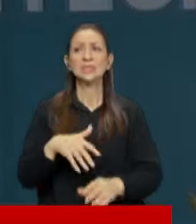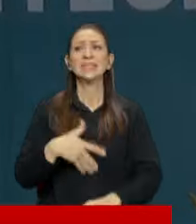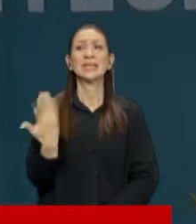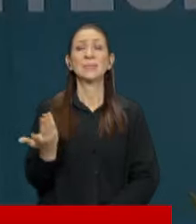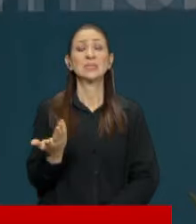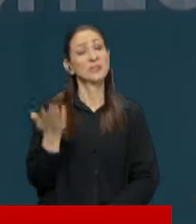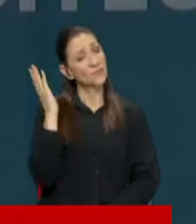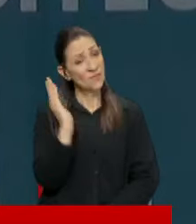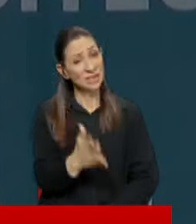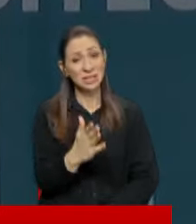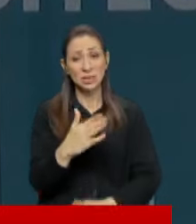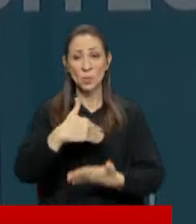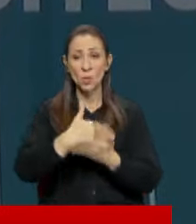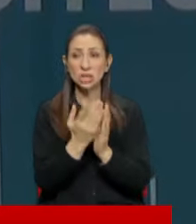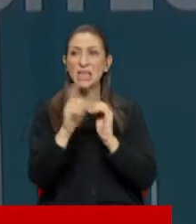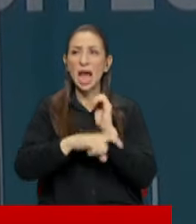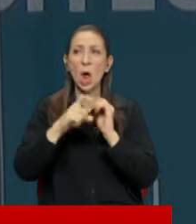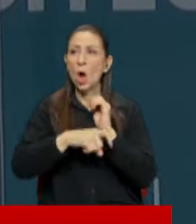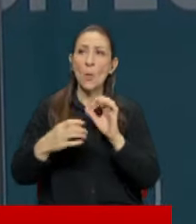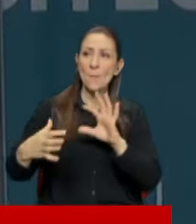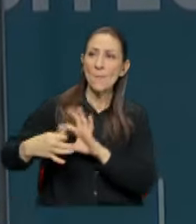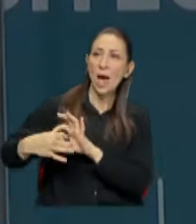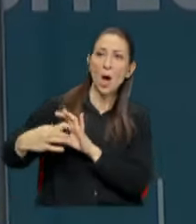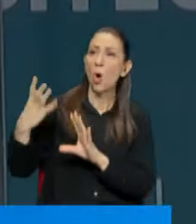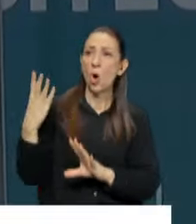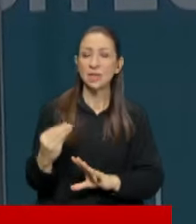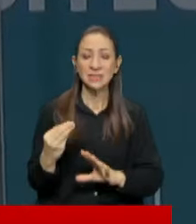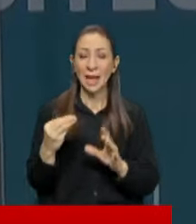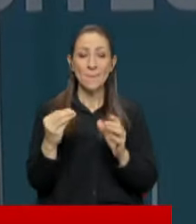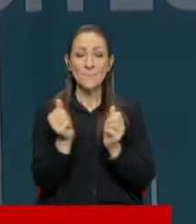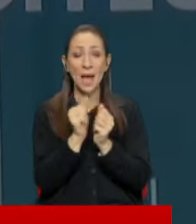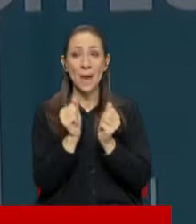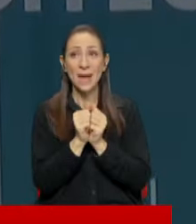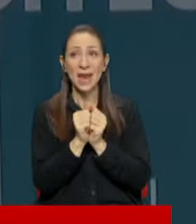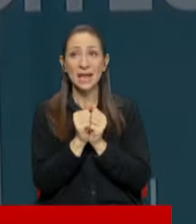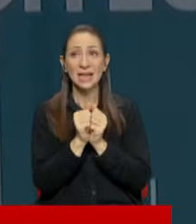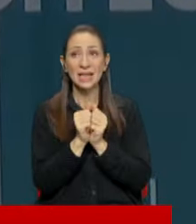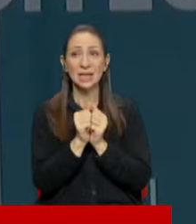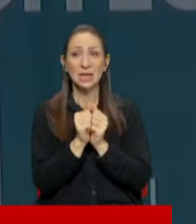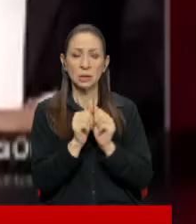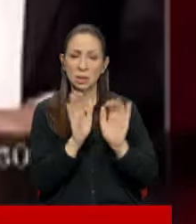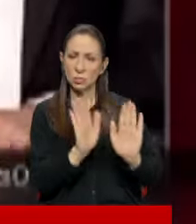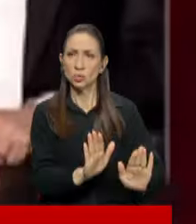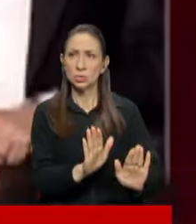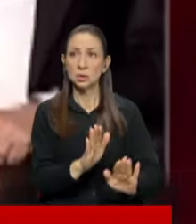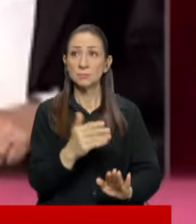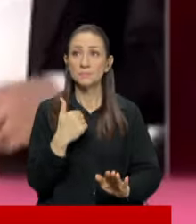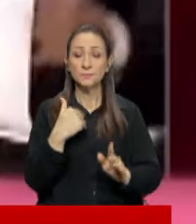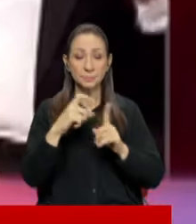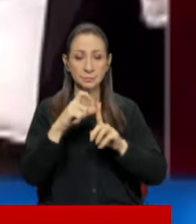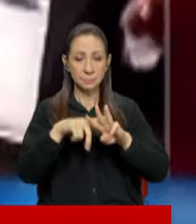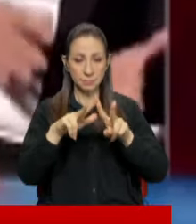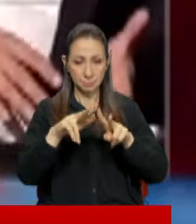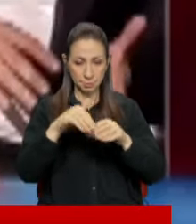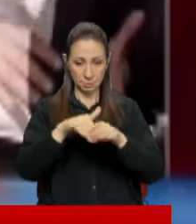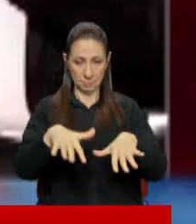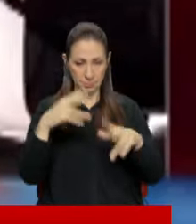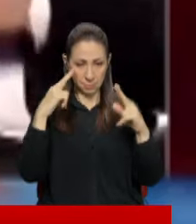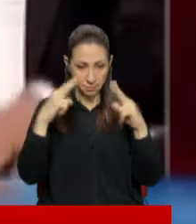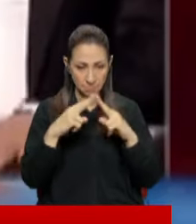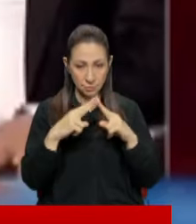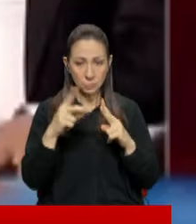istemesin. Varsın bölücü örgütün uzantılarıyla demlenmekten geri durmasın. Biz demlen, mecliste